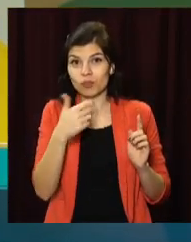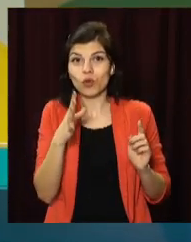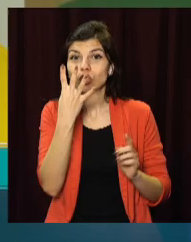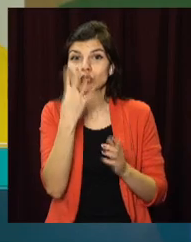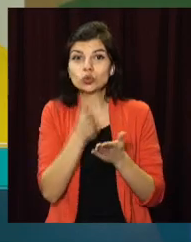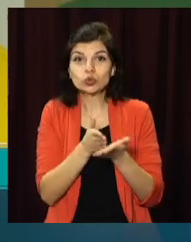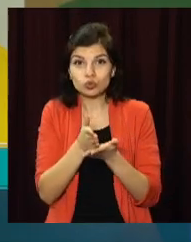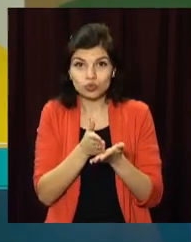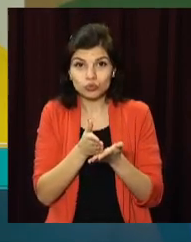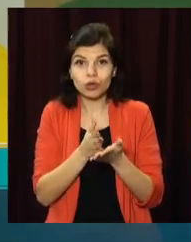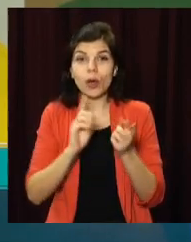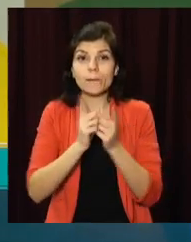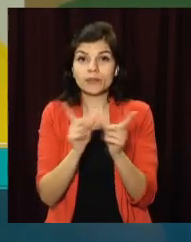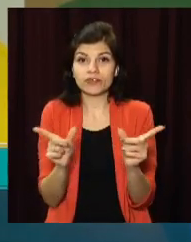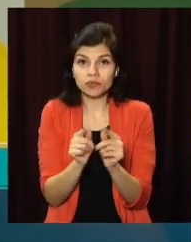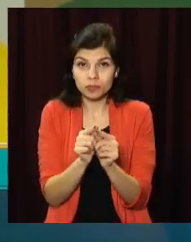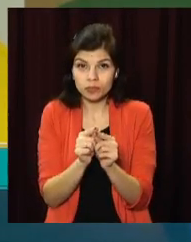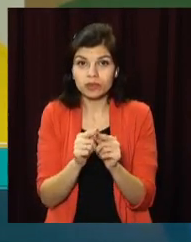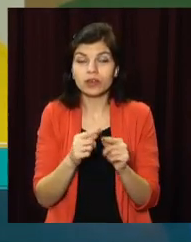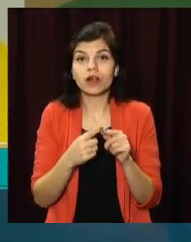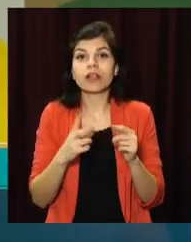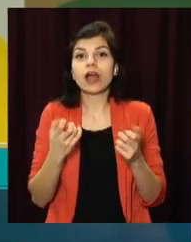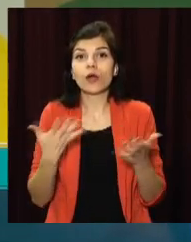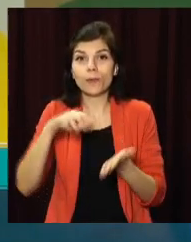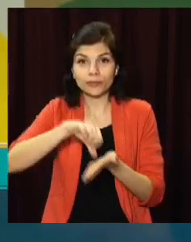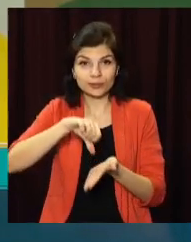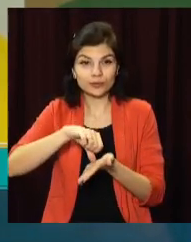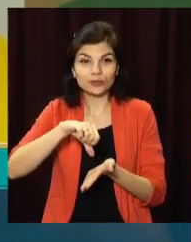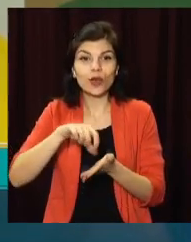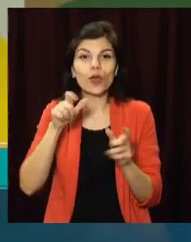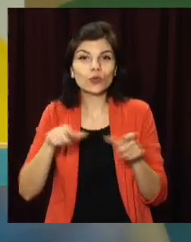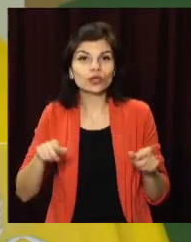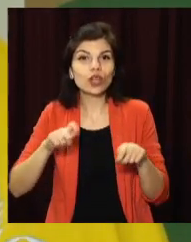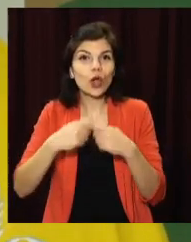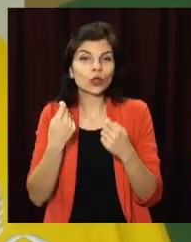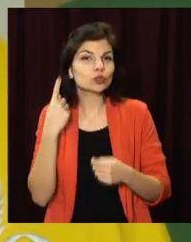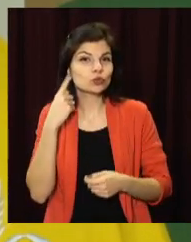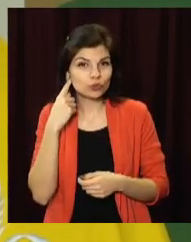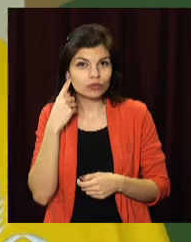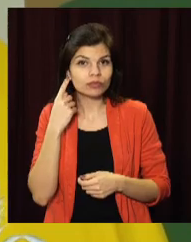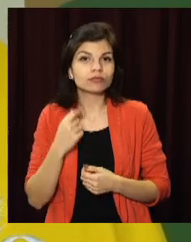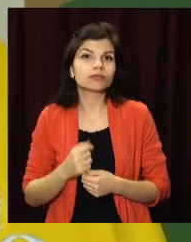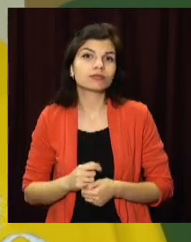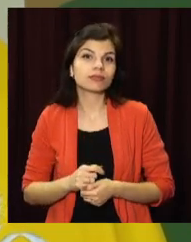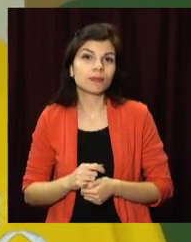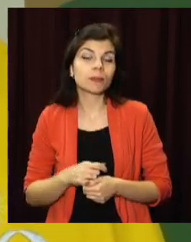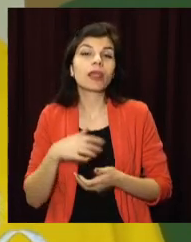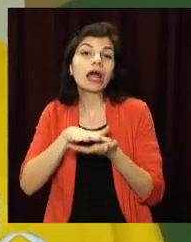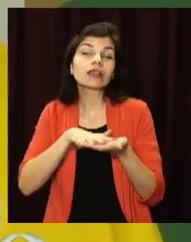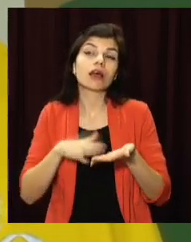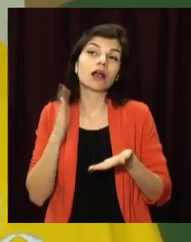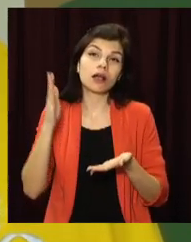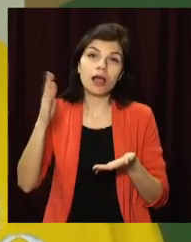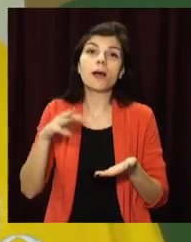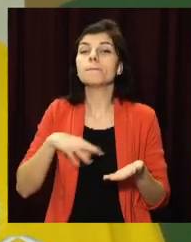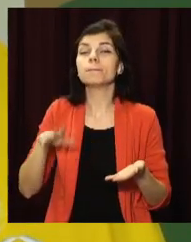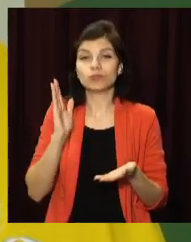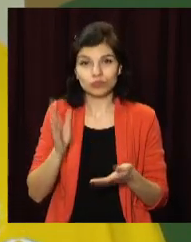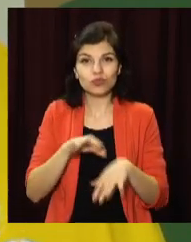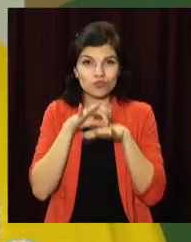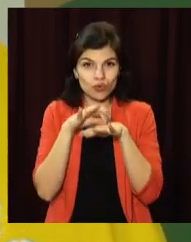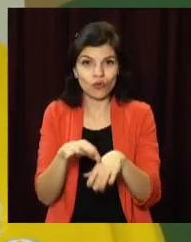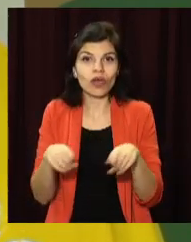ну, тобто на яких присутствували люди з нарушенням слуха. В дальнейшем мы будем проводить такие службы